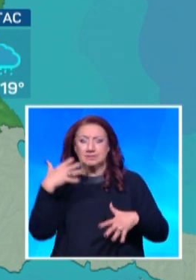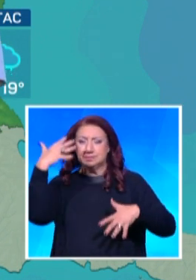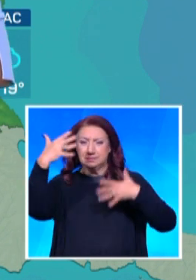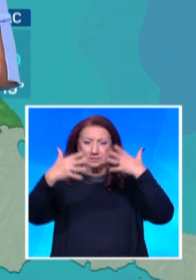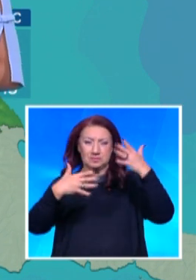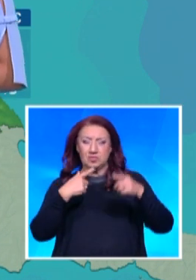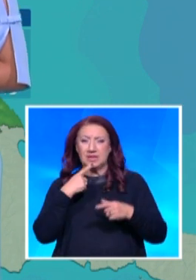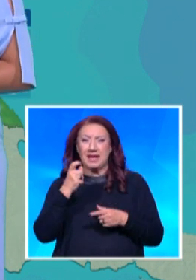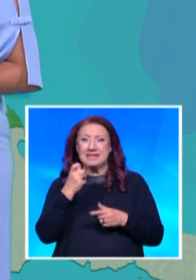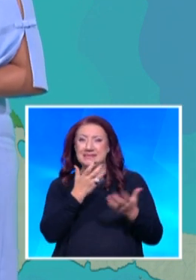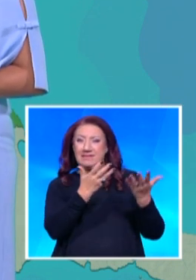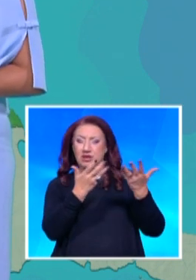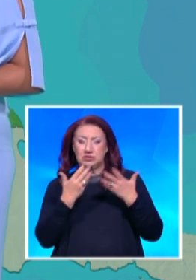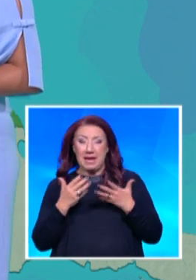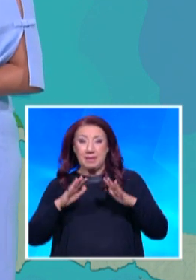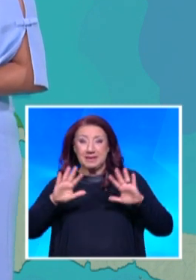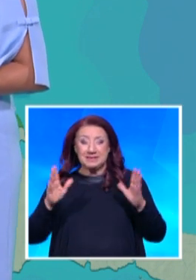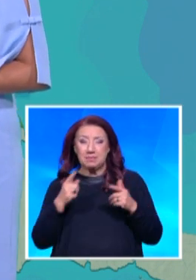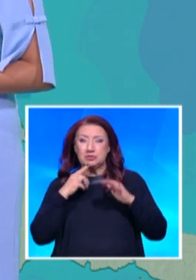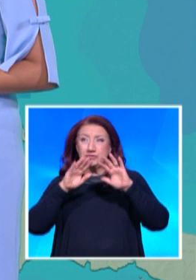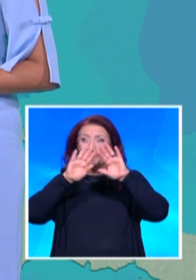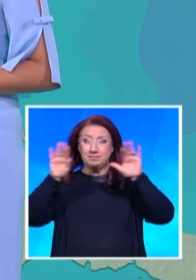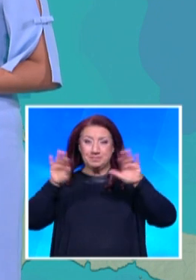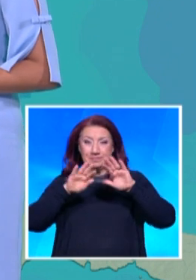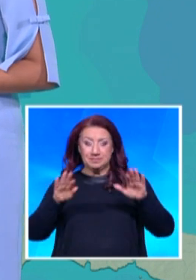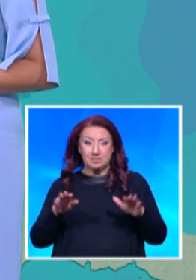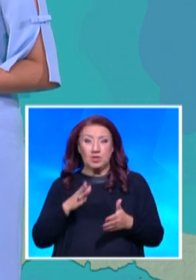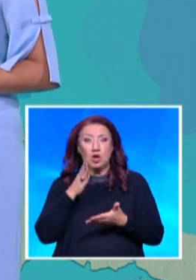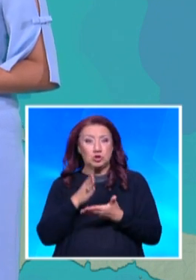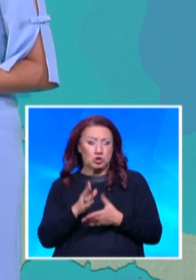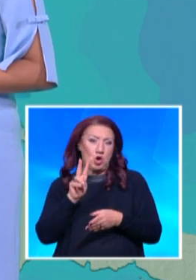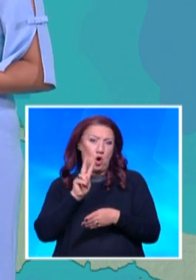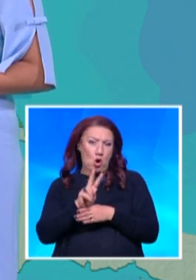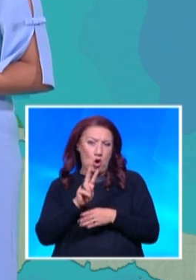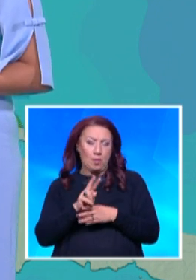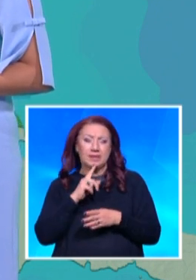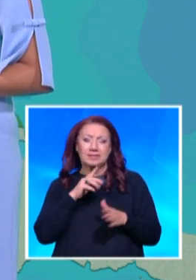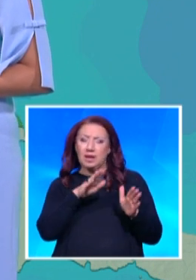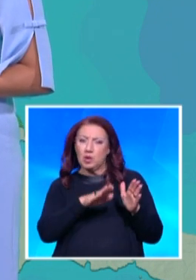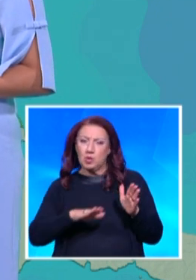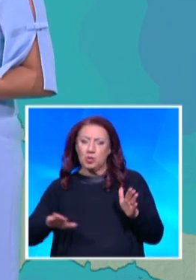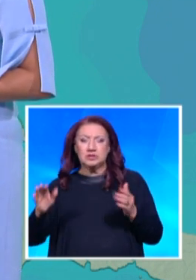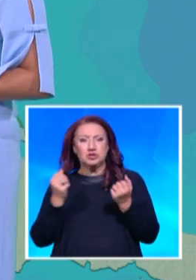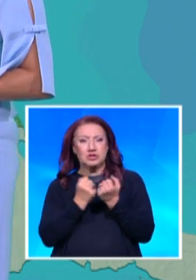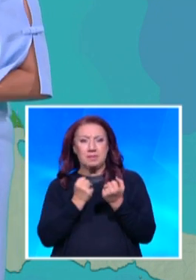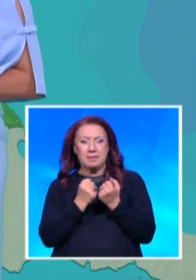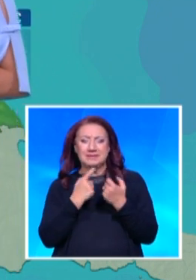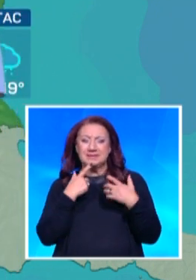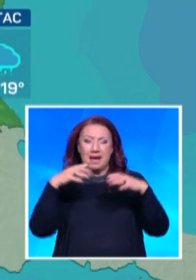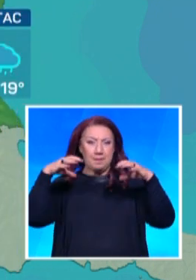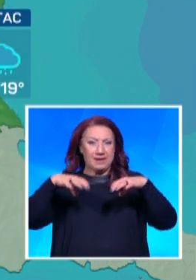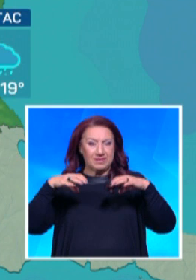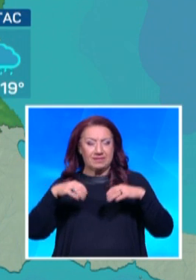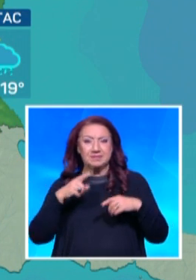от северо-запад ще започне да се разкъсва и да намалява, така че до обяд все още на юг ще има места с превалявания, но с напредването на